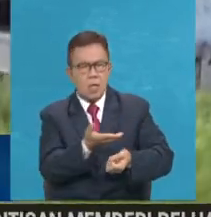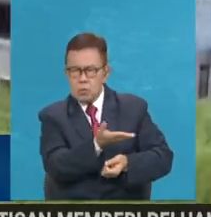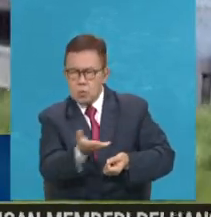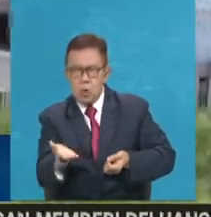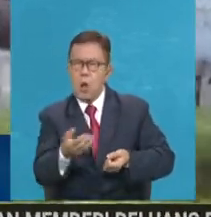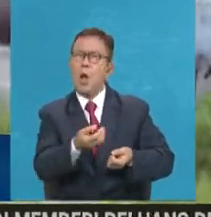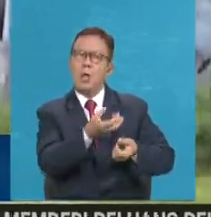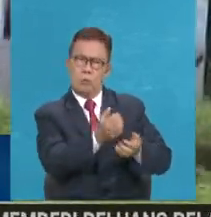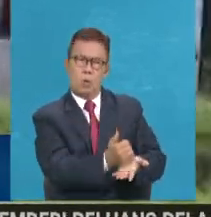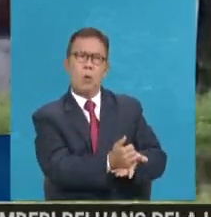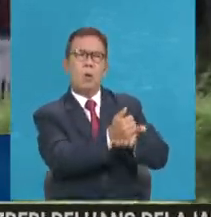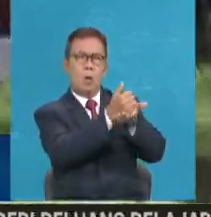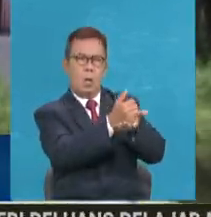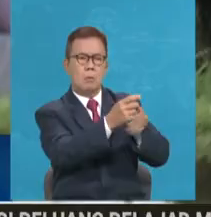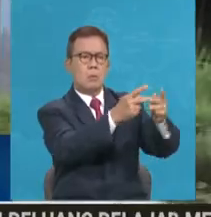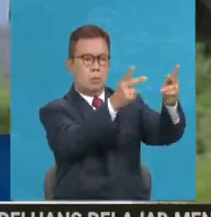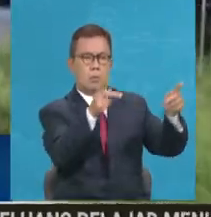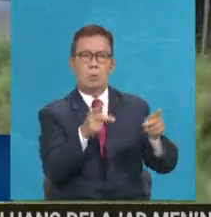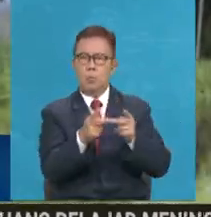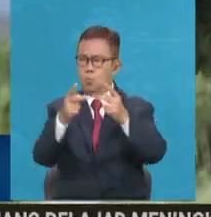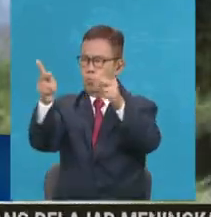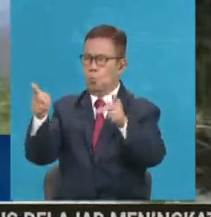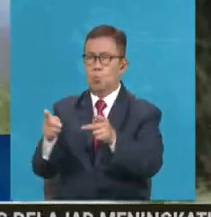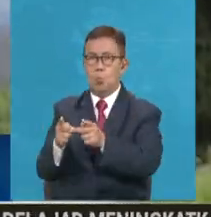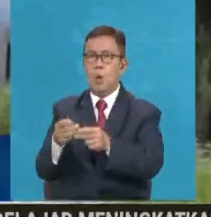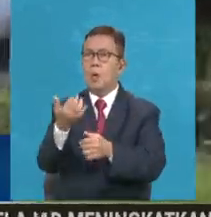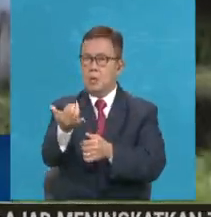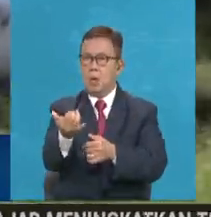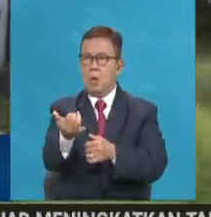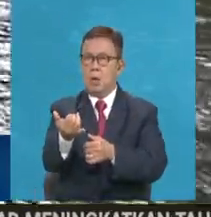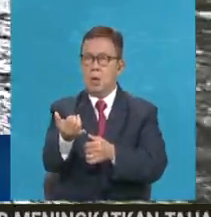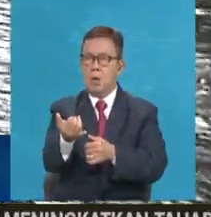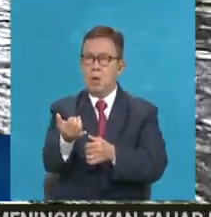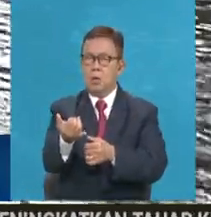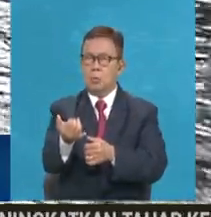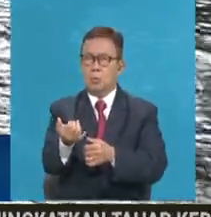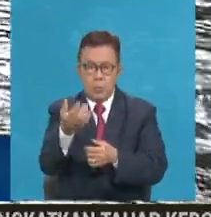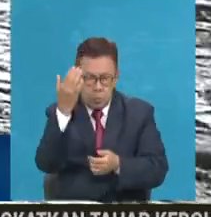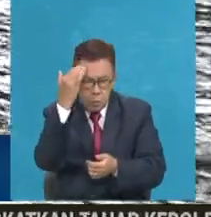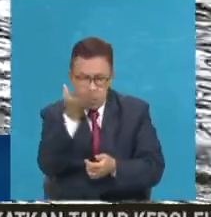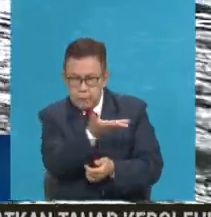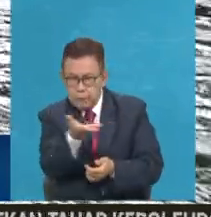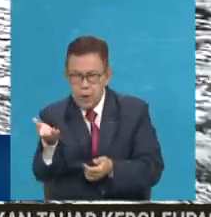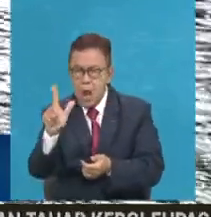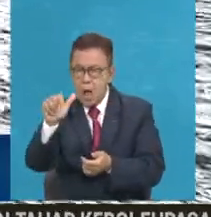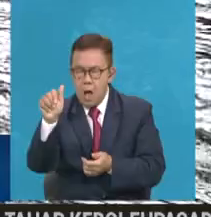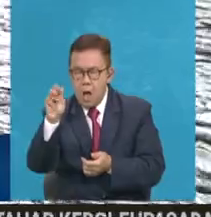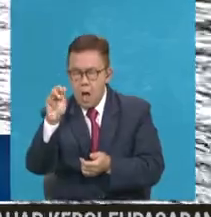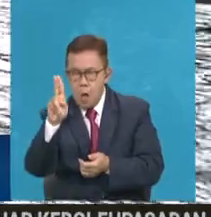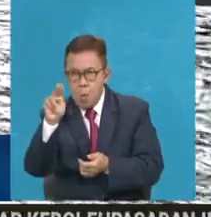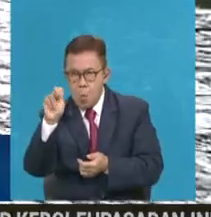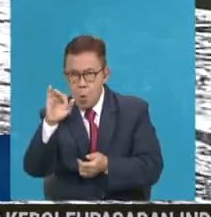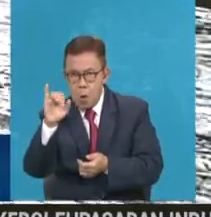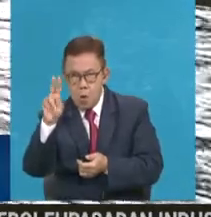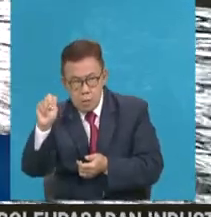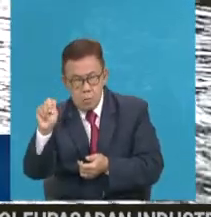pemantauan paras air di beberapa kawasan tercer yang dicatatkan oleh anggota Balai Bombay jabatan pompa